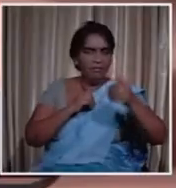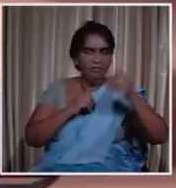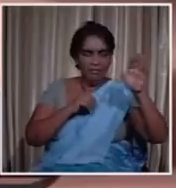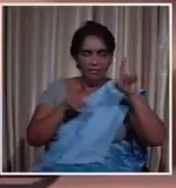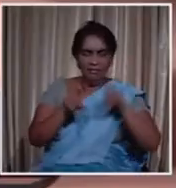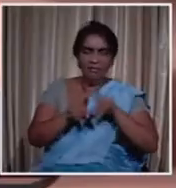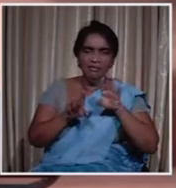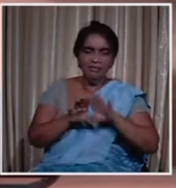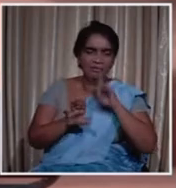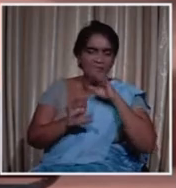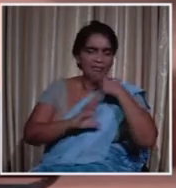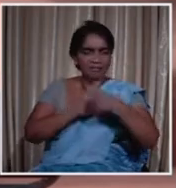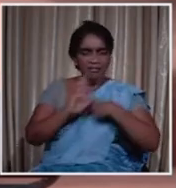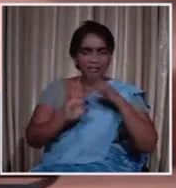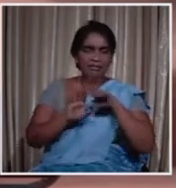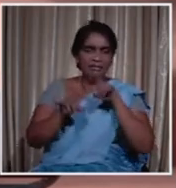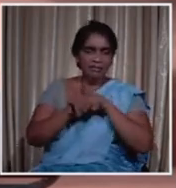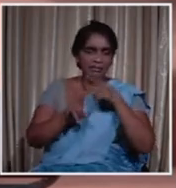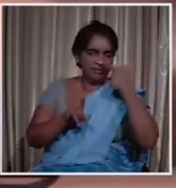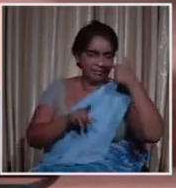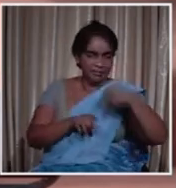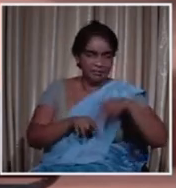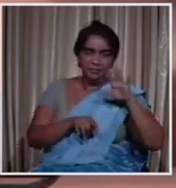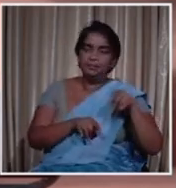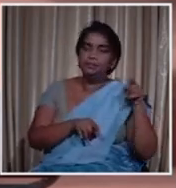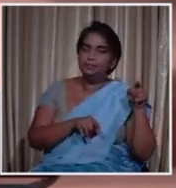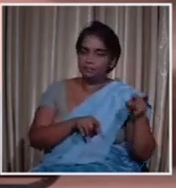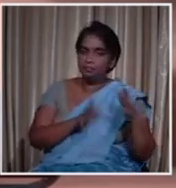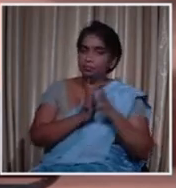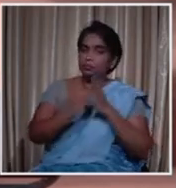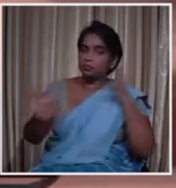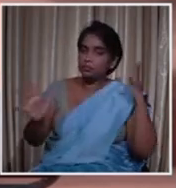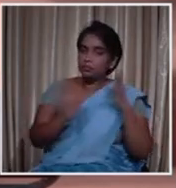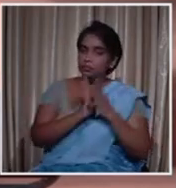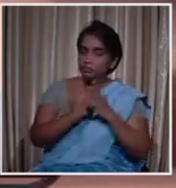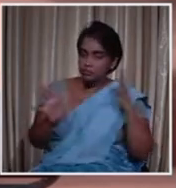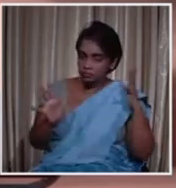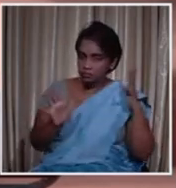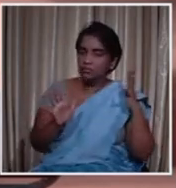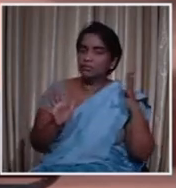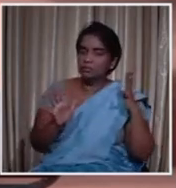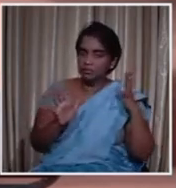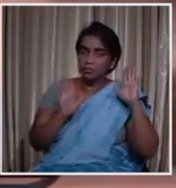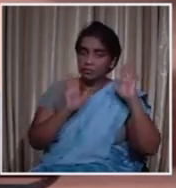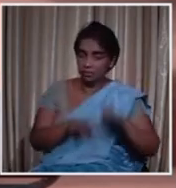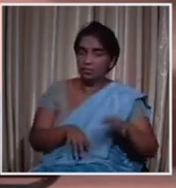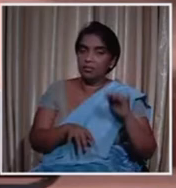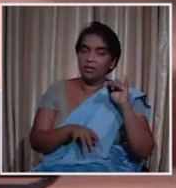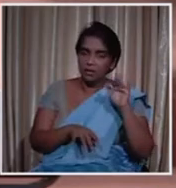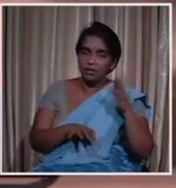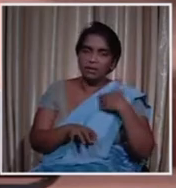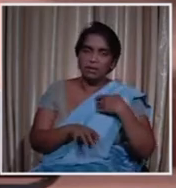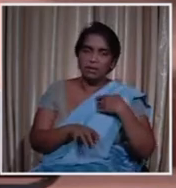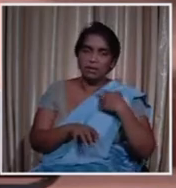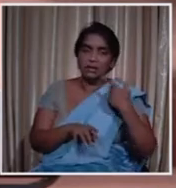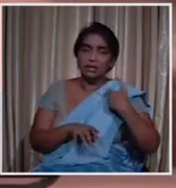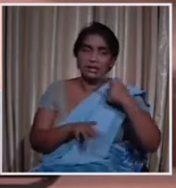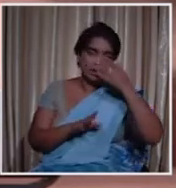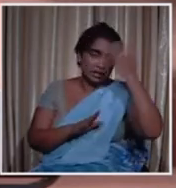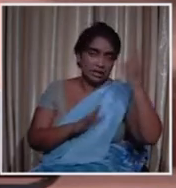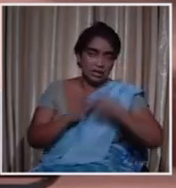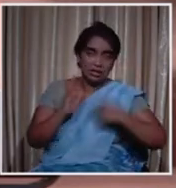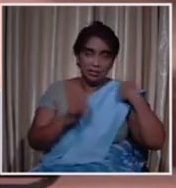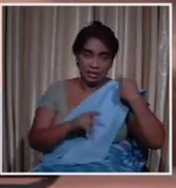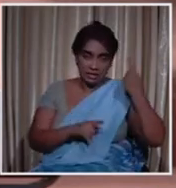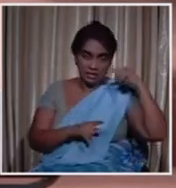முழுவதும் எரிபொருளுக்காக மக்கள் தெருக்களிலே காத்திருக்கிறார்கள். நான் நேற்றைய இரவு கூட யாழ்ப்பாணத்தில் இருந்து வெளிக்கிட்டு கொழும்பு